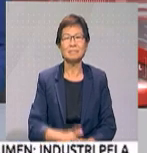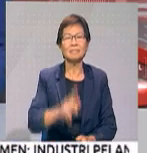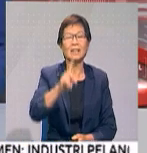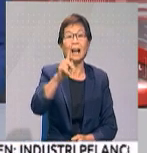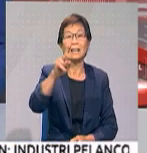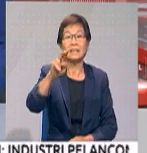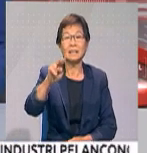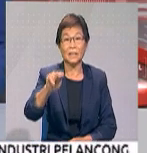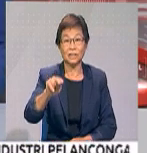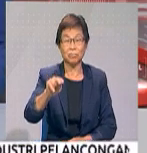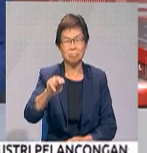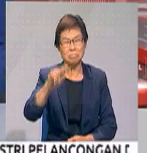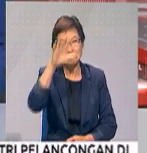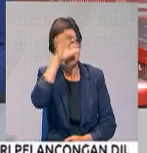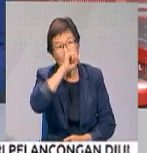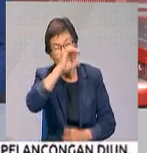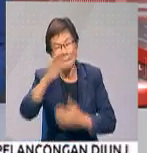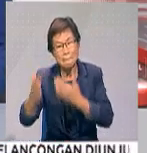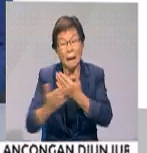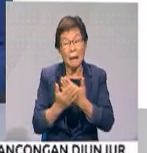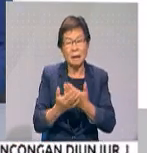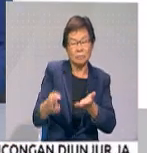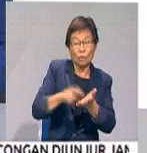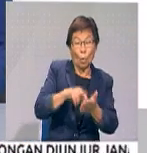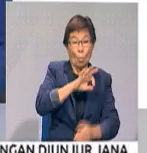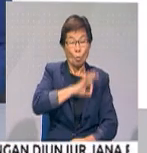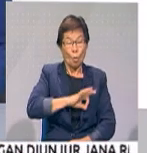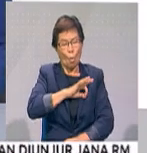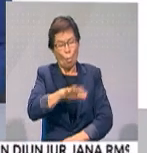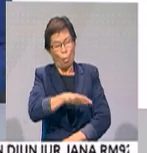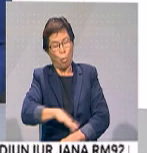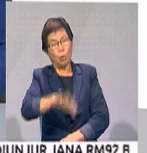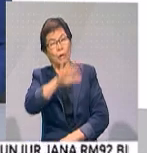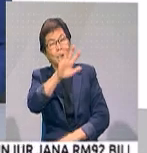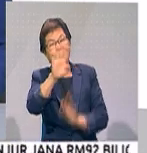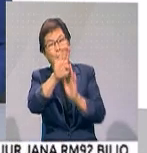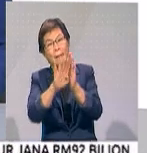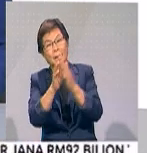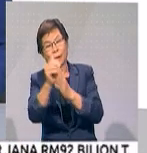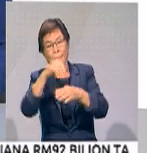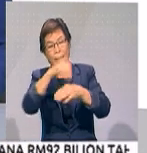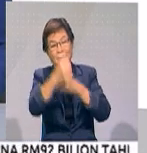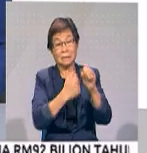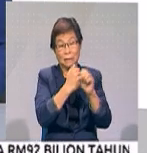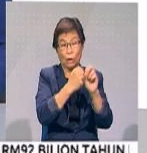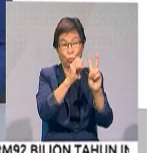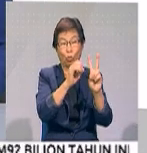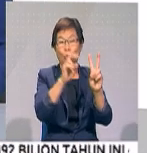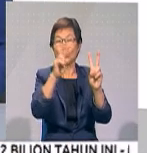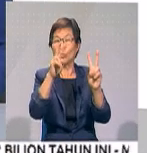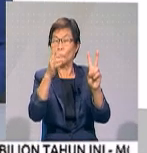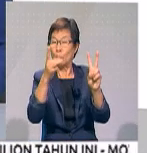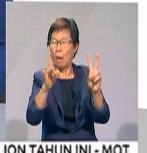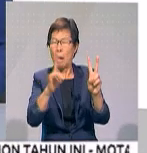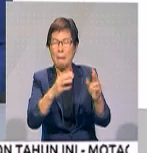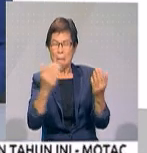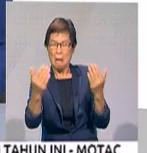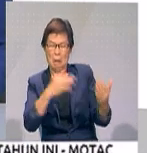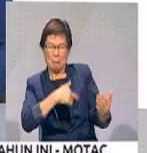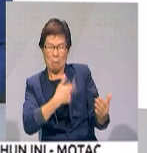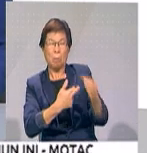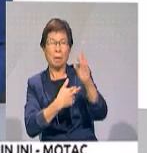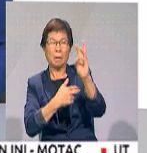Khazanah Nasional dijangka kembali mencatatkan keuntungan sekitar RM5 bilion pada tahun ini berbanding kerugian